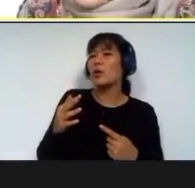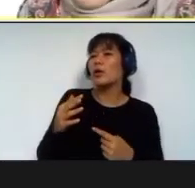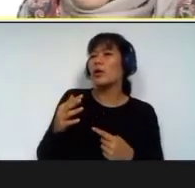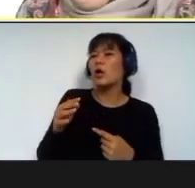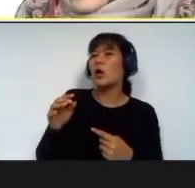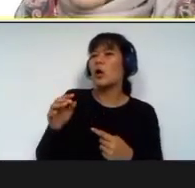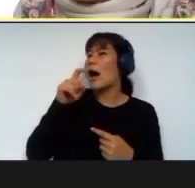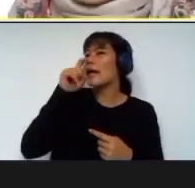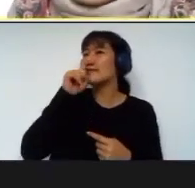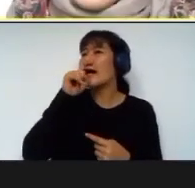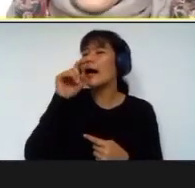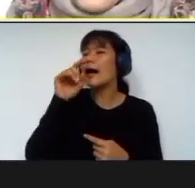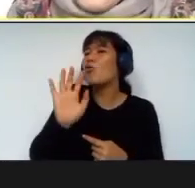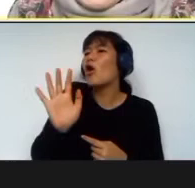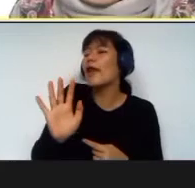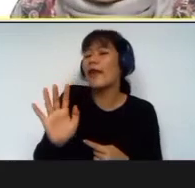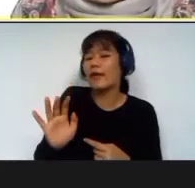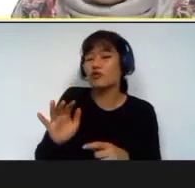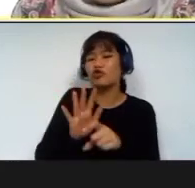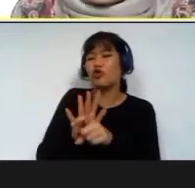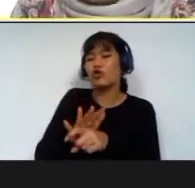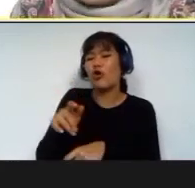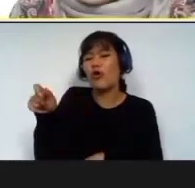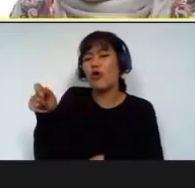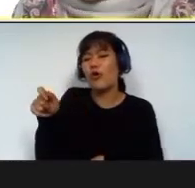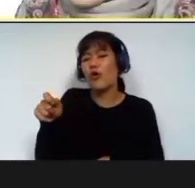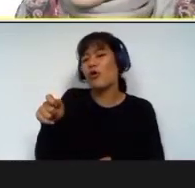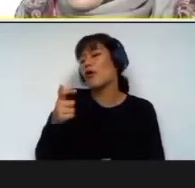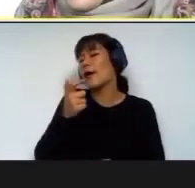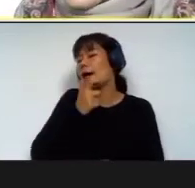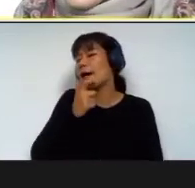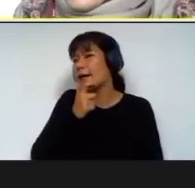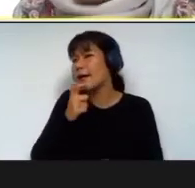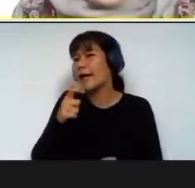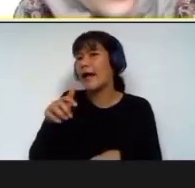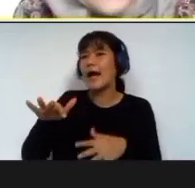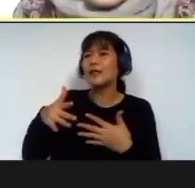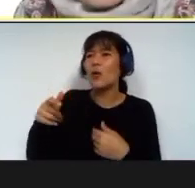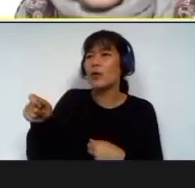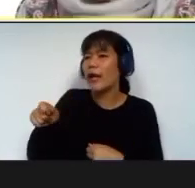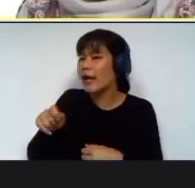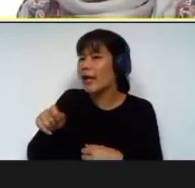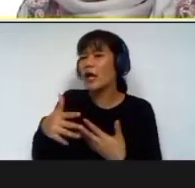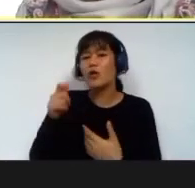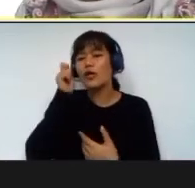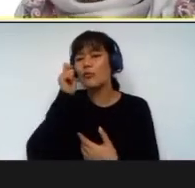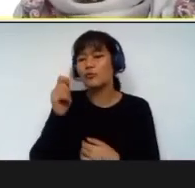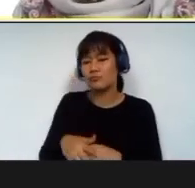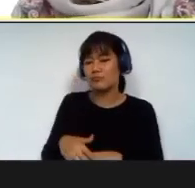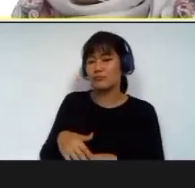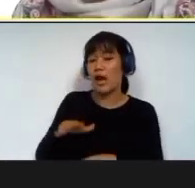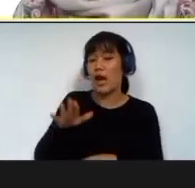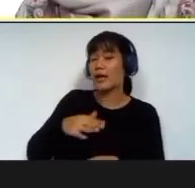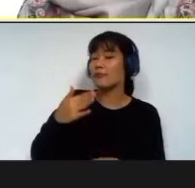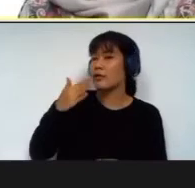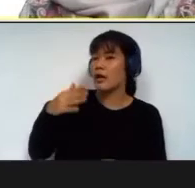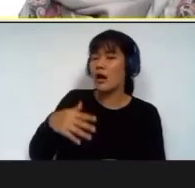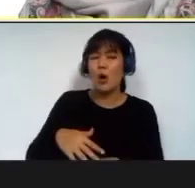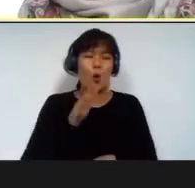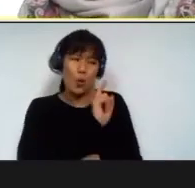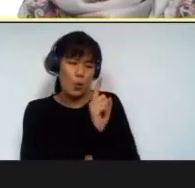ayah, misalnya kakek atau ibu atau nenek. Anak saya udah tanya begitu. Lalu gurunya bilang, oh